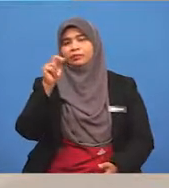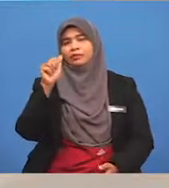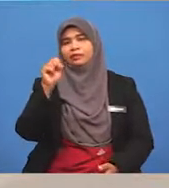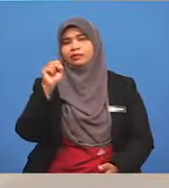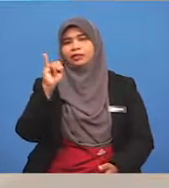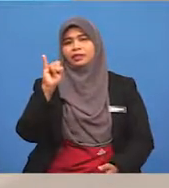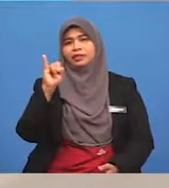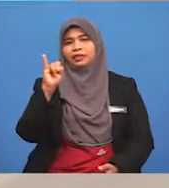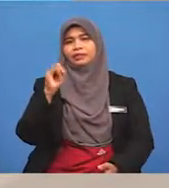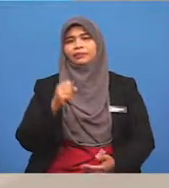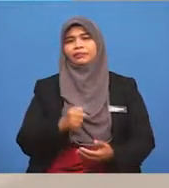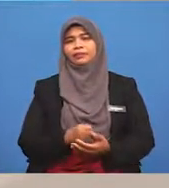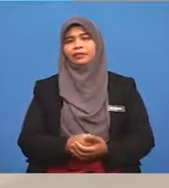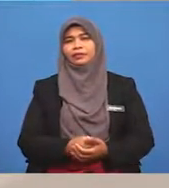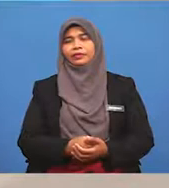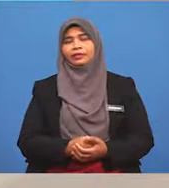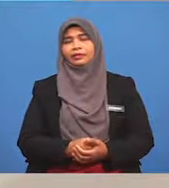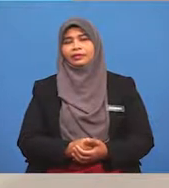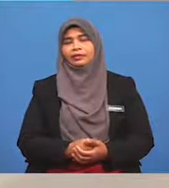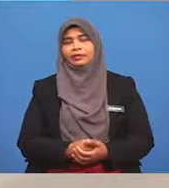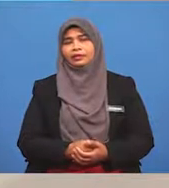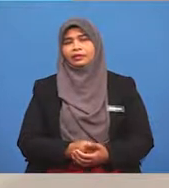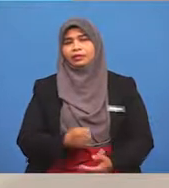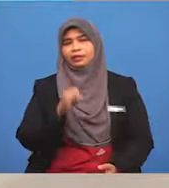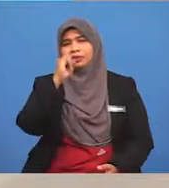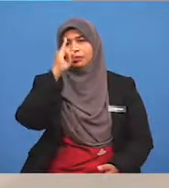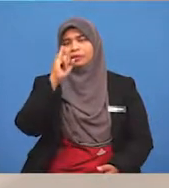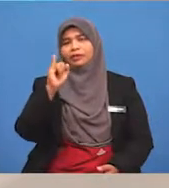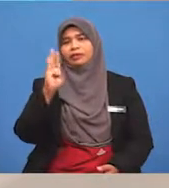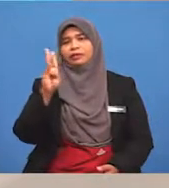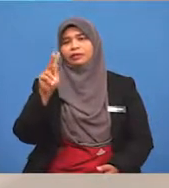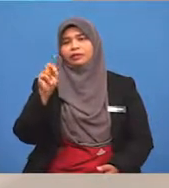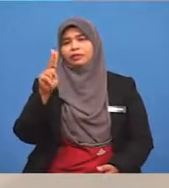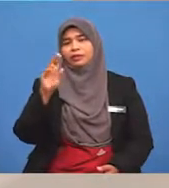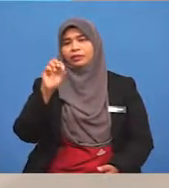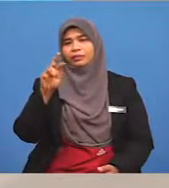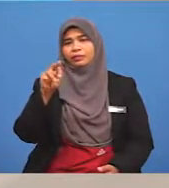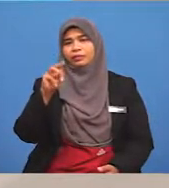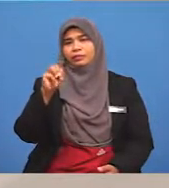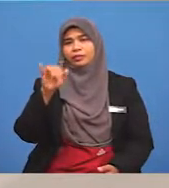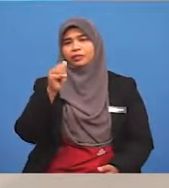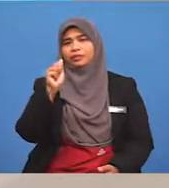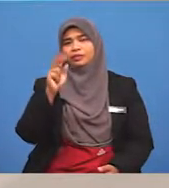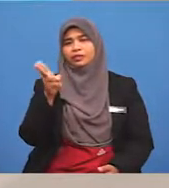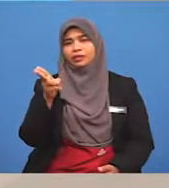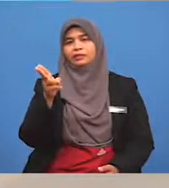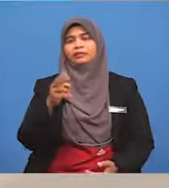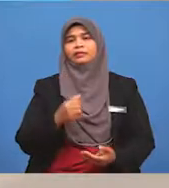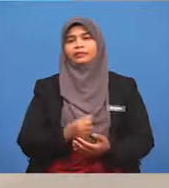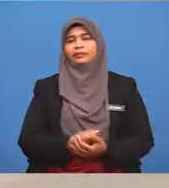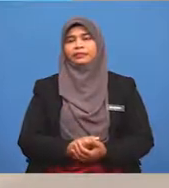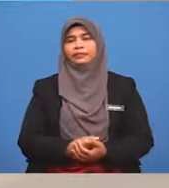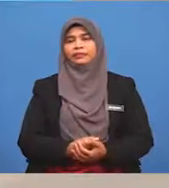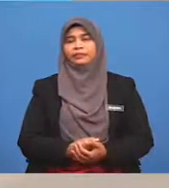An-Nasa'i, penyusun bagi Sunan An-Nasa'i. Imam Ibn Majah, penyusun bagi Sunan